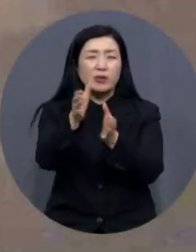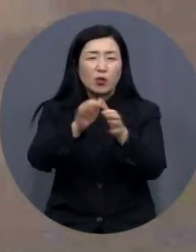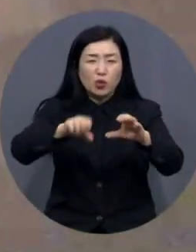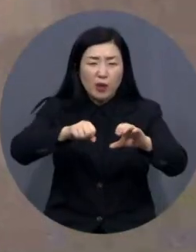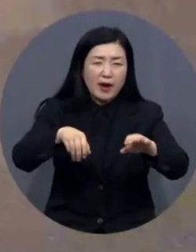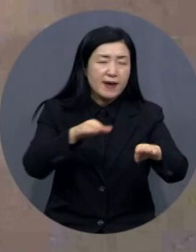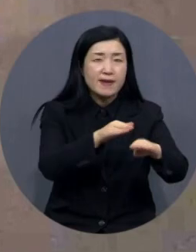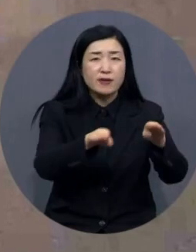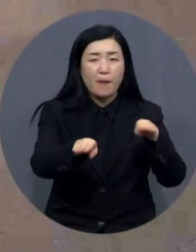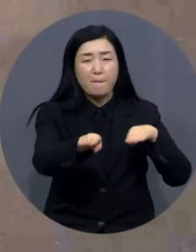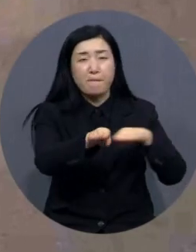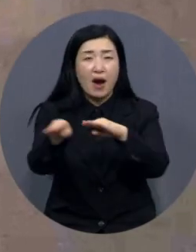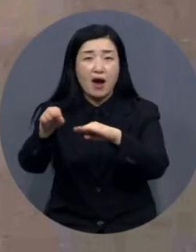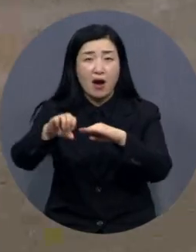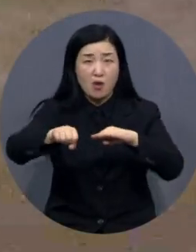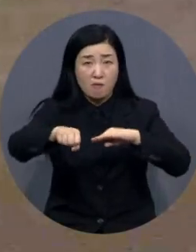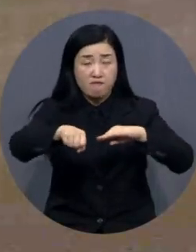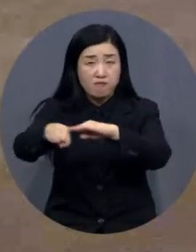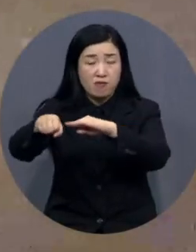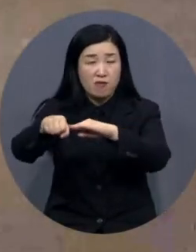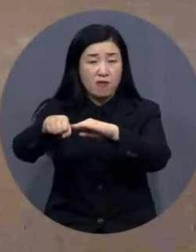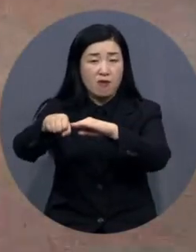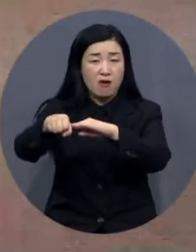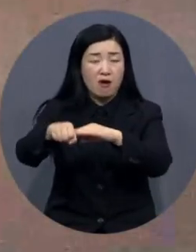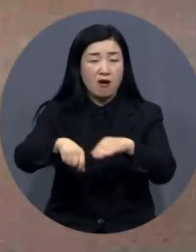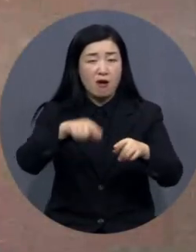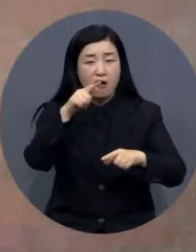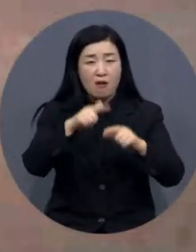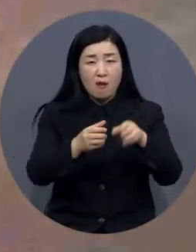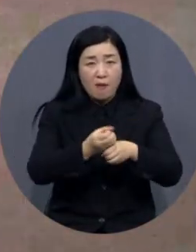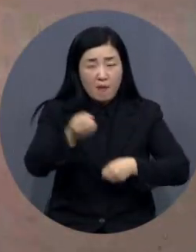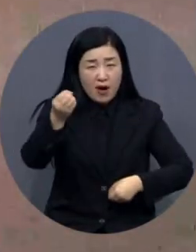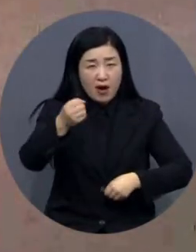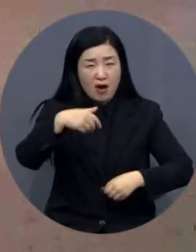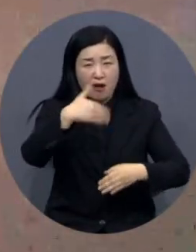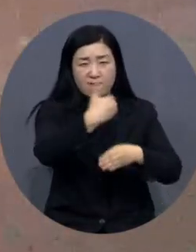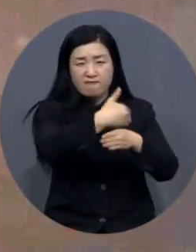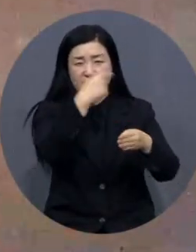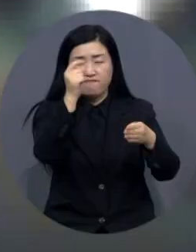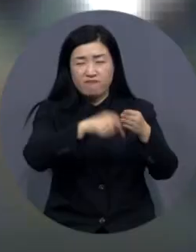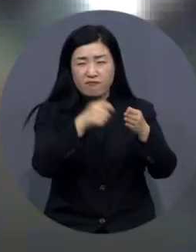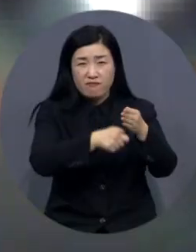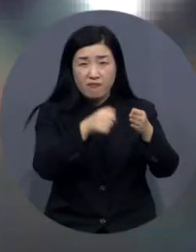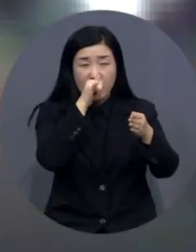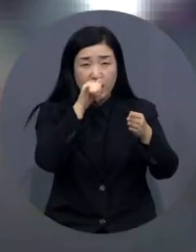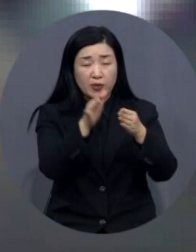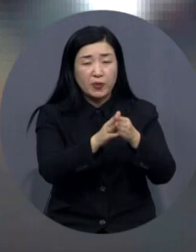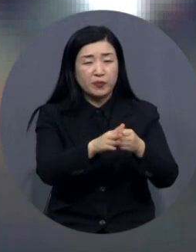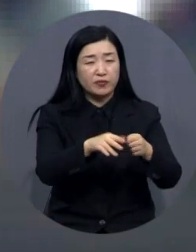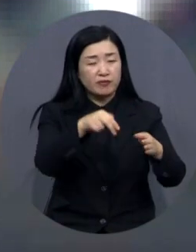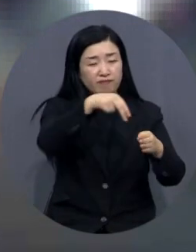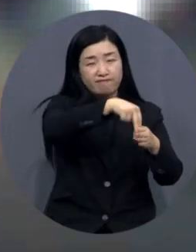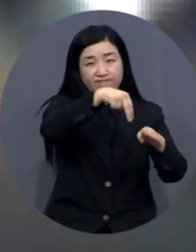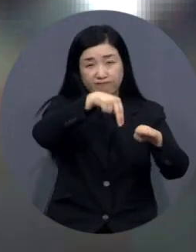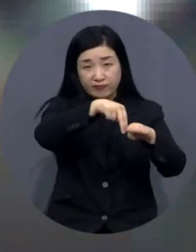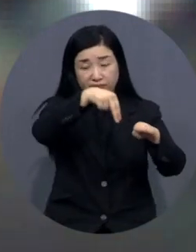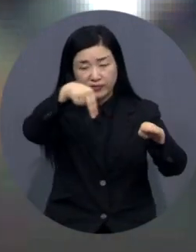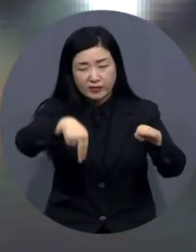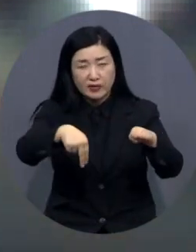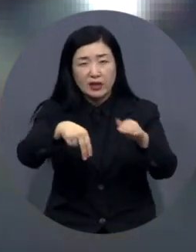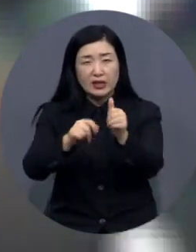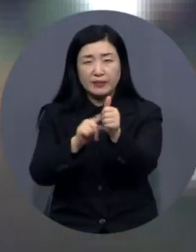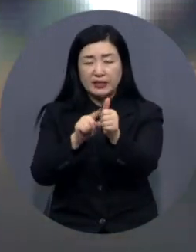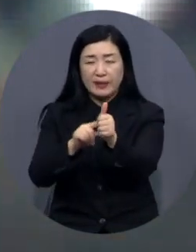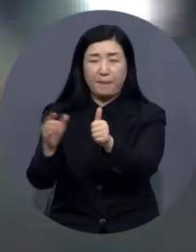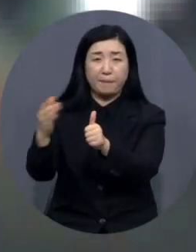처벌입니다. 경찰관이 3단봉으로 창문을 내리치자 운전석 문이 열렸고 차에서 내린 남성을 경찰이